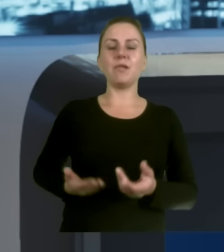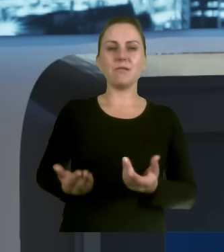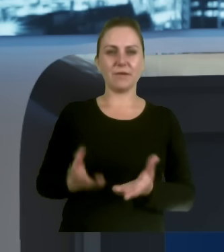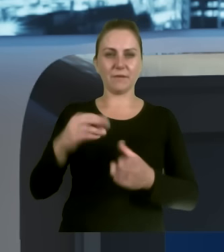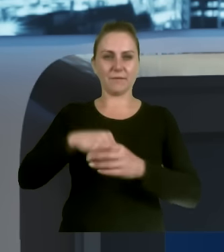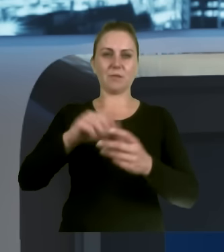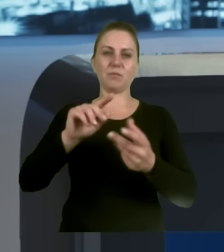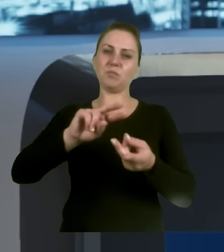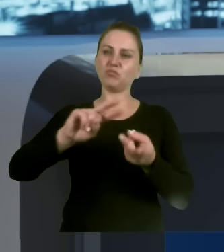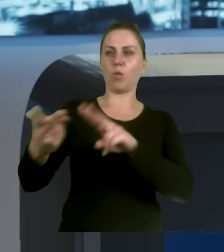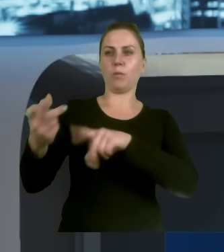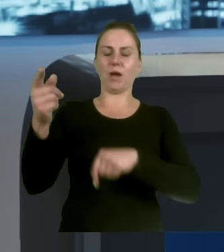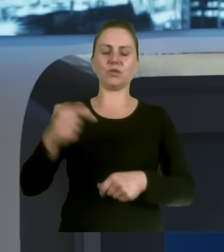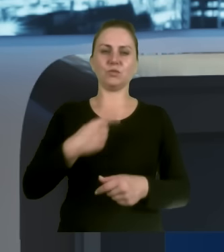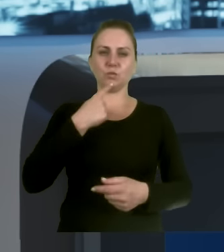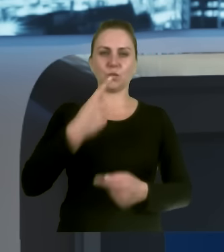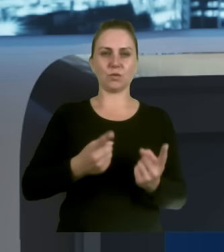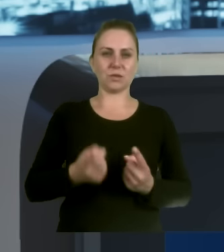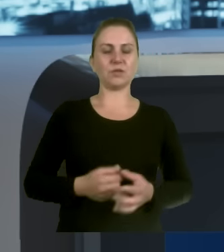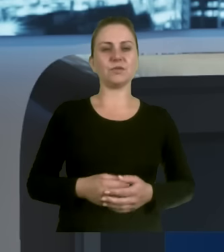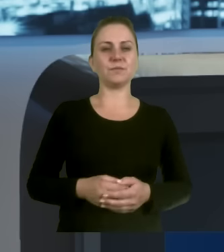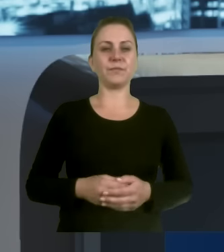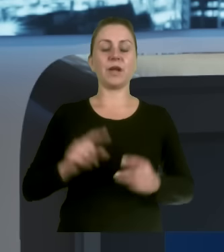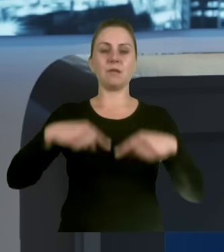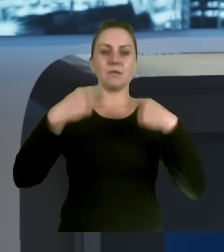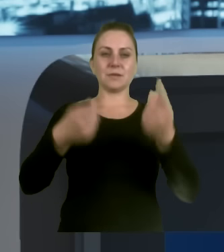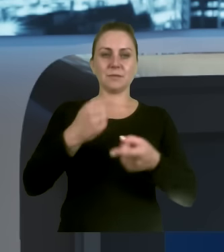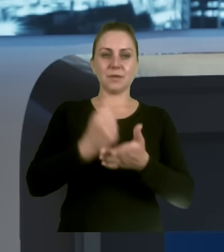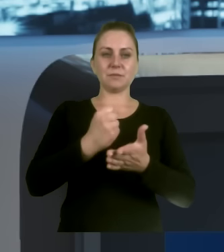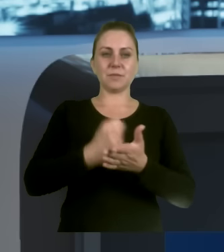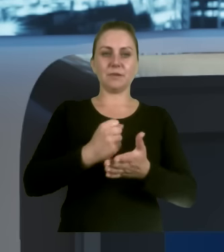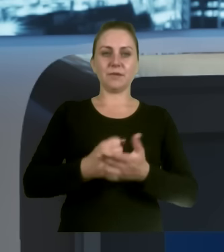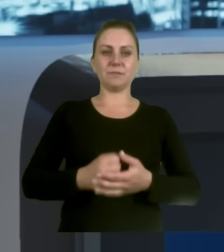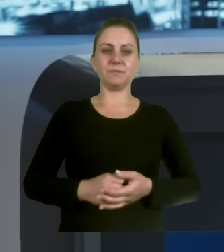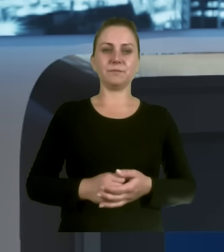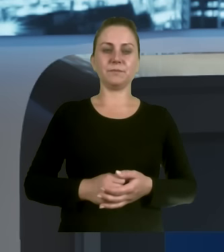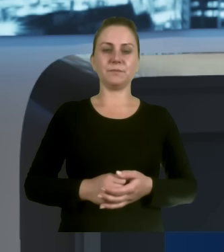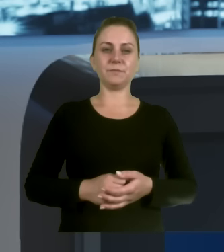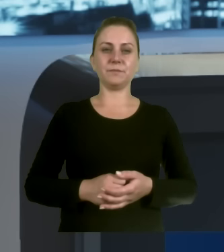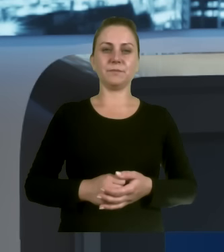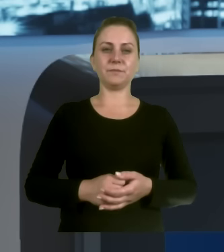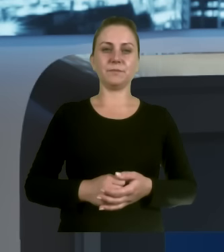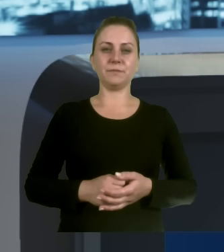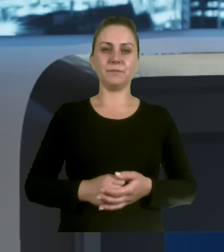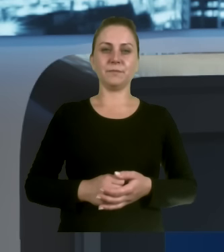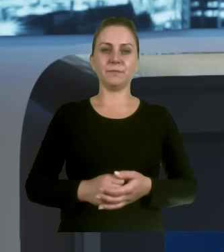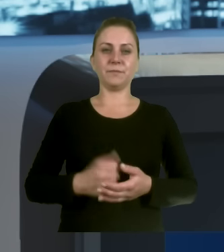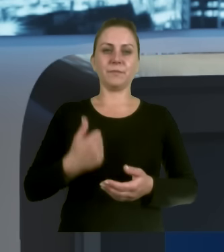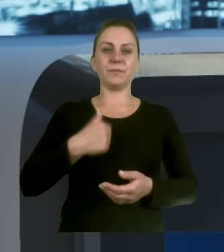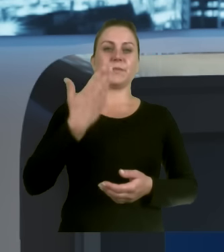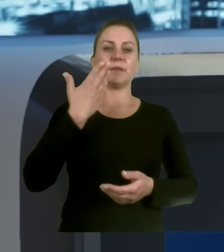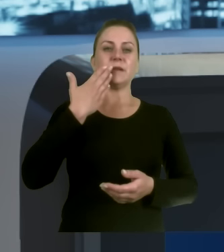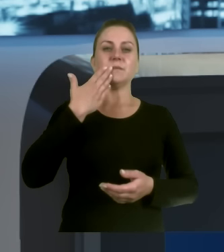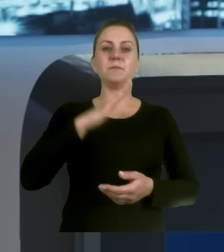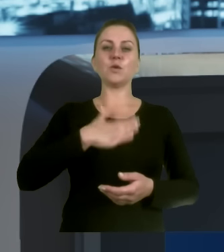to znaczy. To jest jedna rzecz. Następna rzecz to jest taka, że bardzo lubię tą całą trójkę,